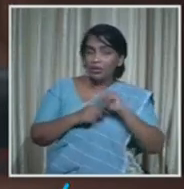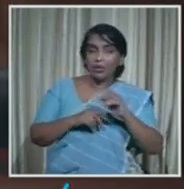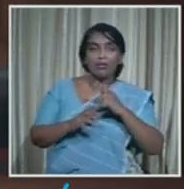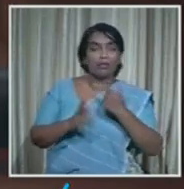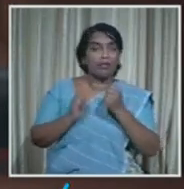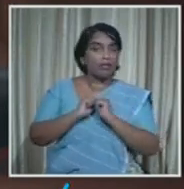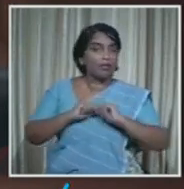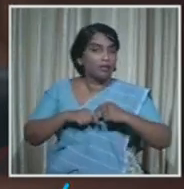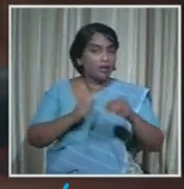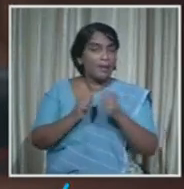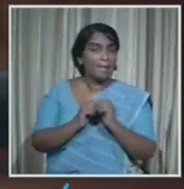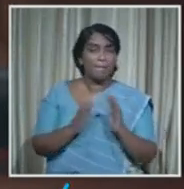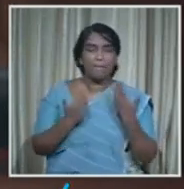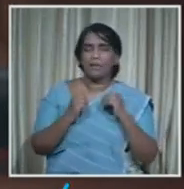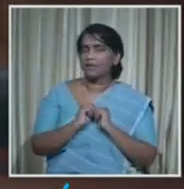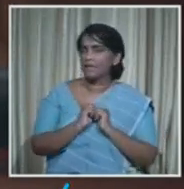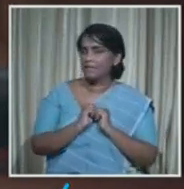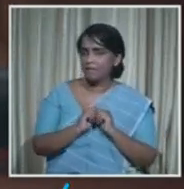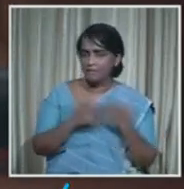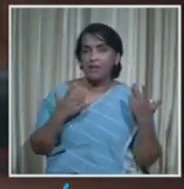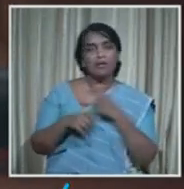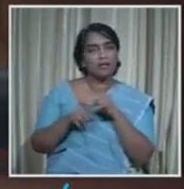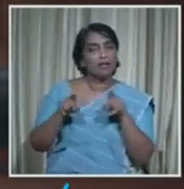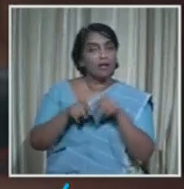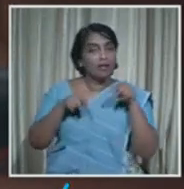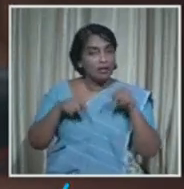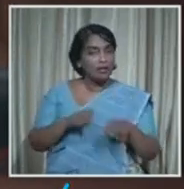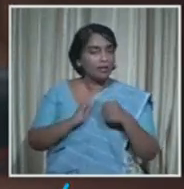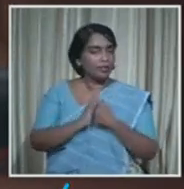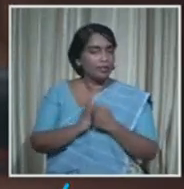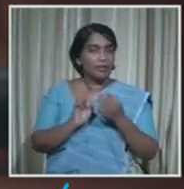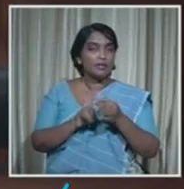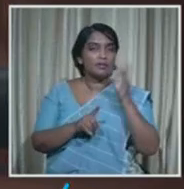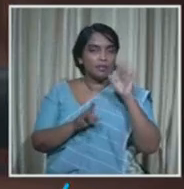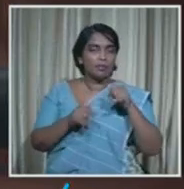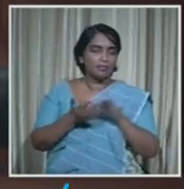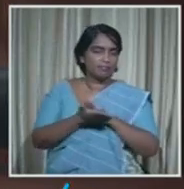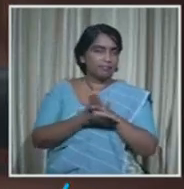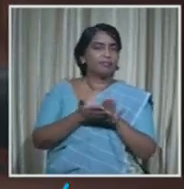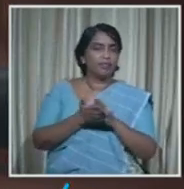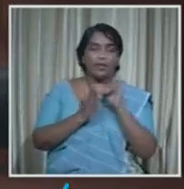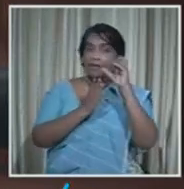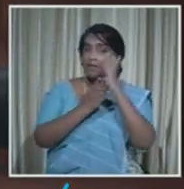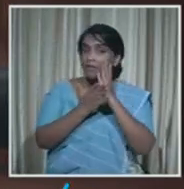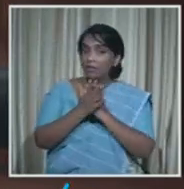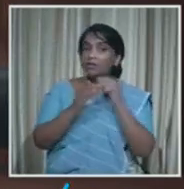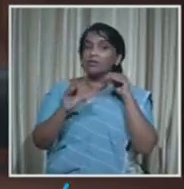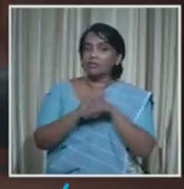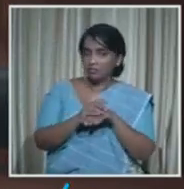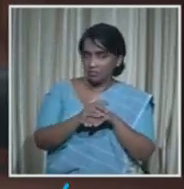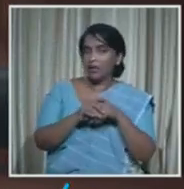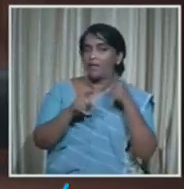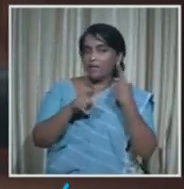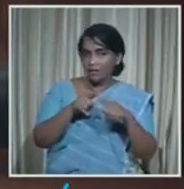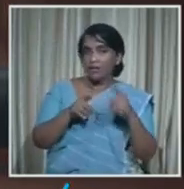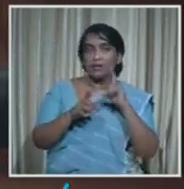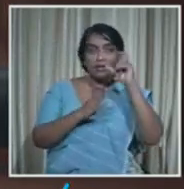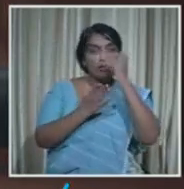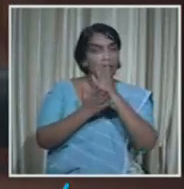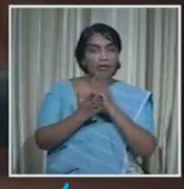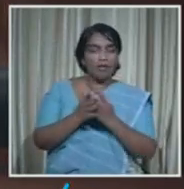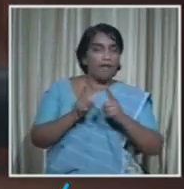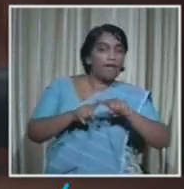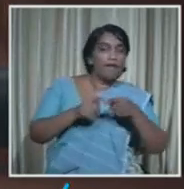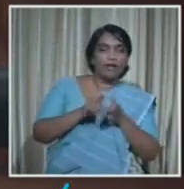යාන්ත්‍රණයක් ගොඩනැගීමෙන් කිසි පළක් නැහැ. ඒ නිසා දැන් ගරු සභාපතිතුන් හරි පැහැදිලි මේ විවස්ථාව ඇතුලේ තියෙන පාර ඔච්චරයි. විවස්ථාව ඇතුලේ වෙන පාරක්